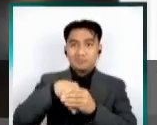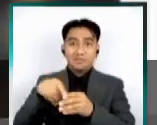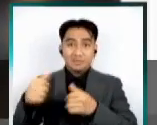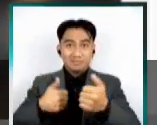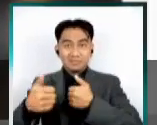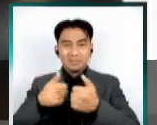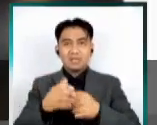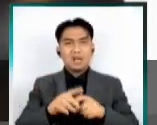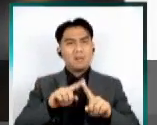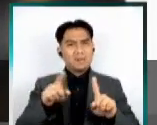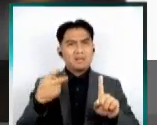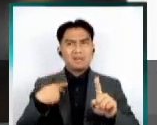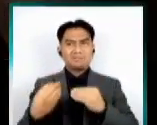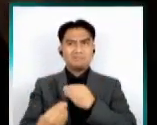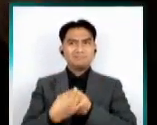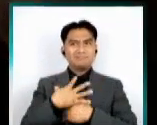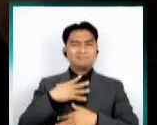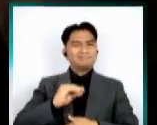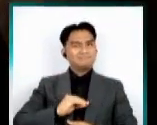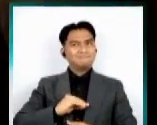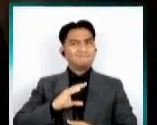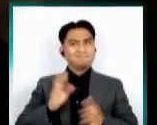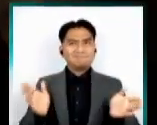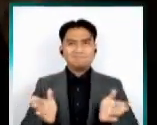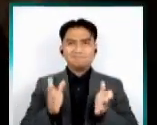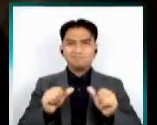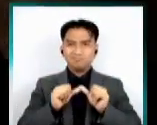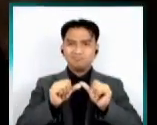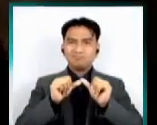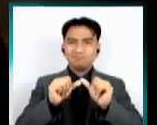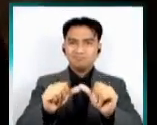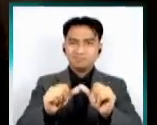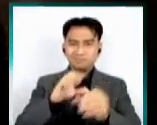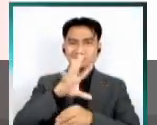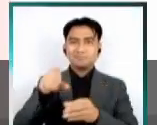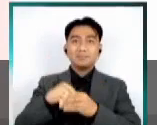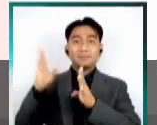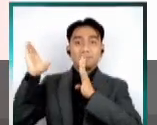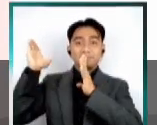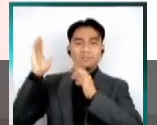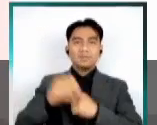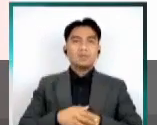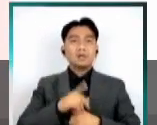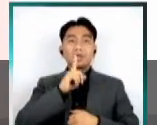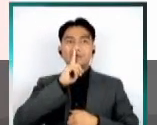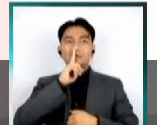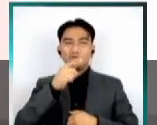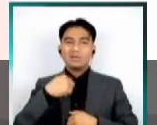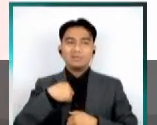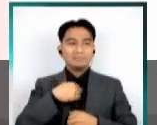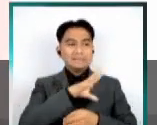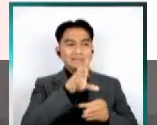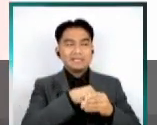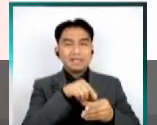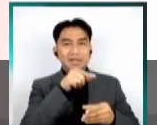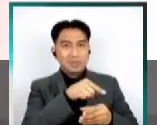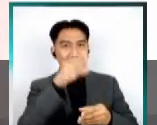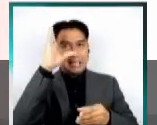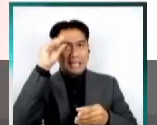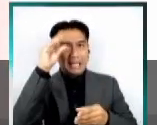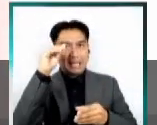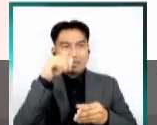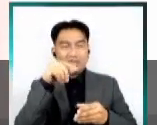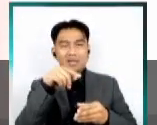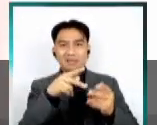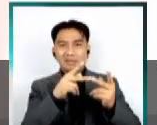makausad. I was competing against men, and often it would get very competitive. I'm a female. I always thought that